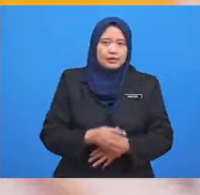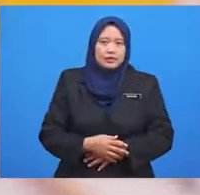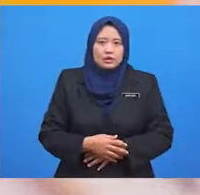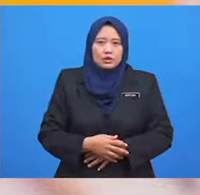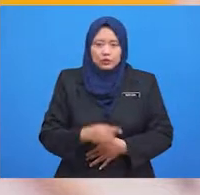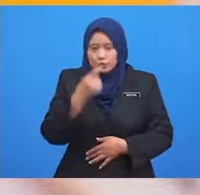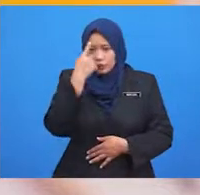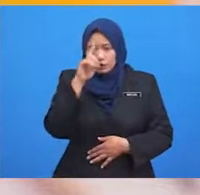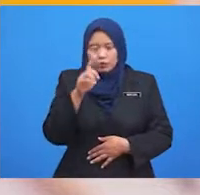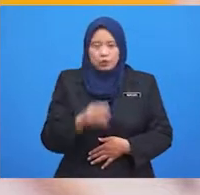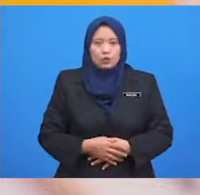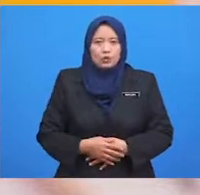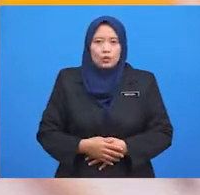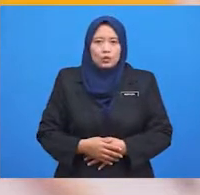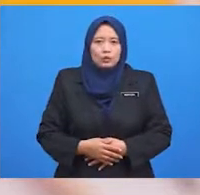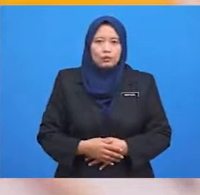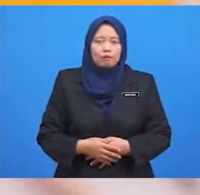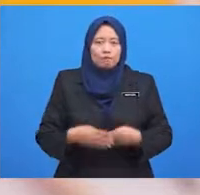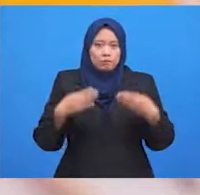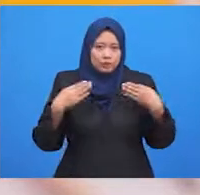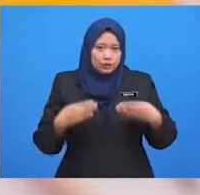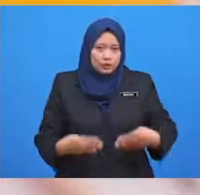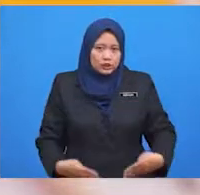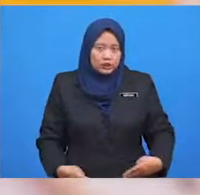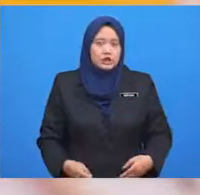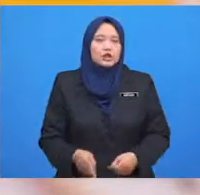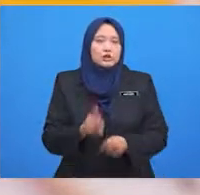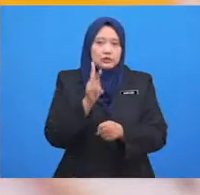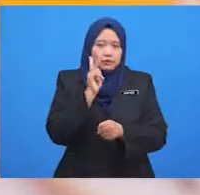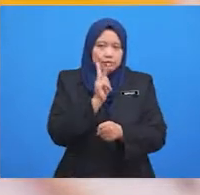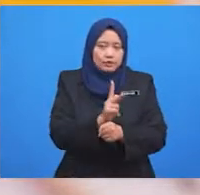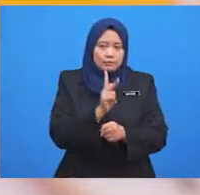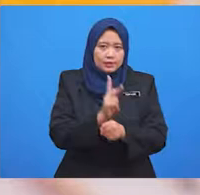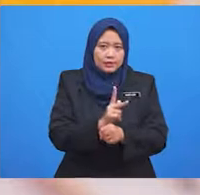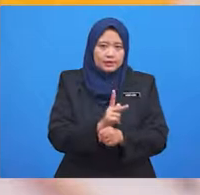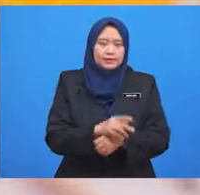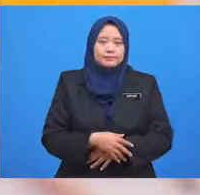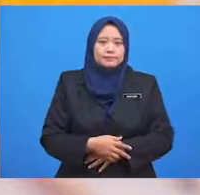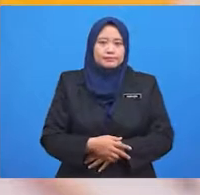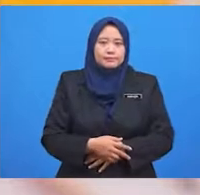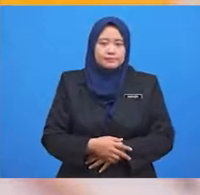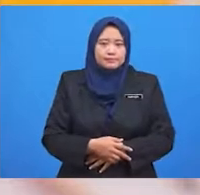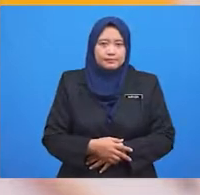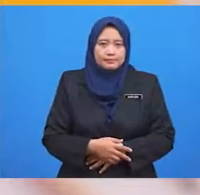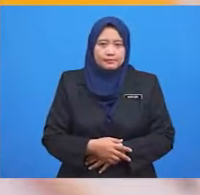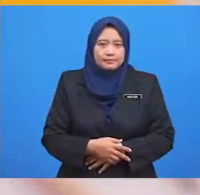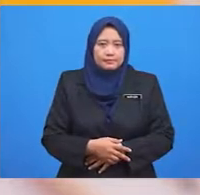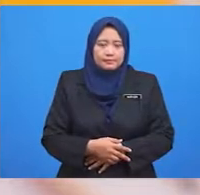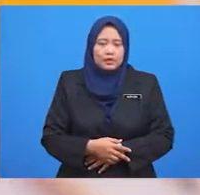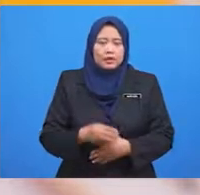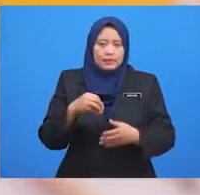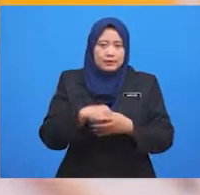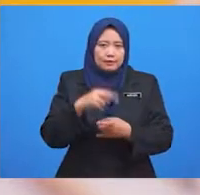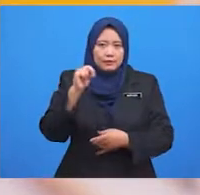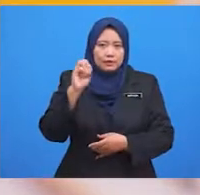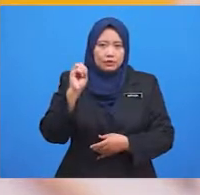Body Electrotherapy Service. Apa kompetensi unit untuk Body Electrotherapy Service dalam